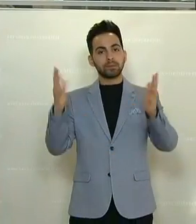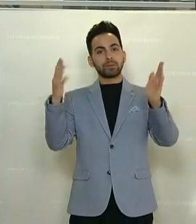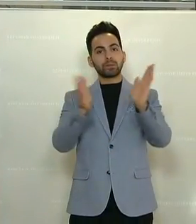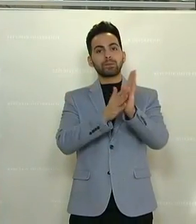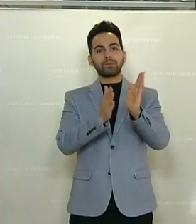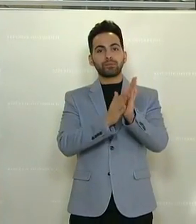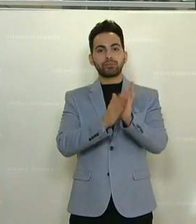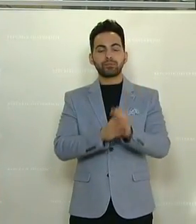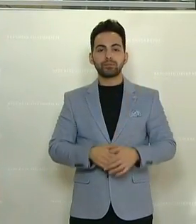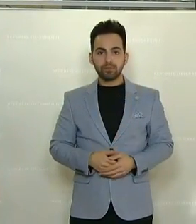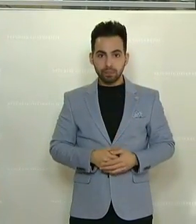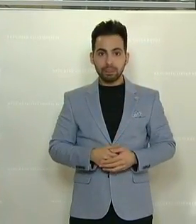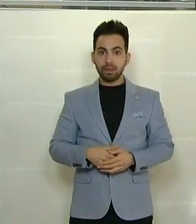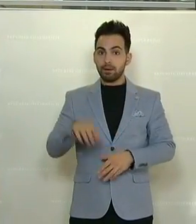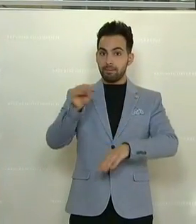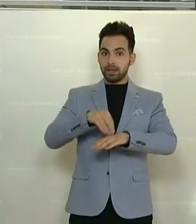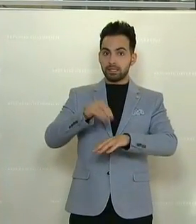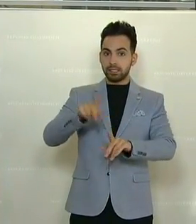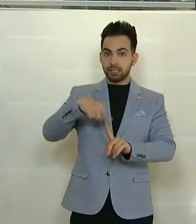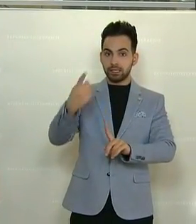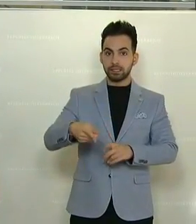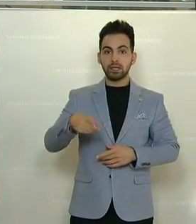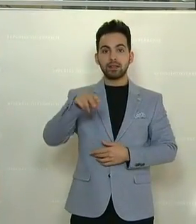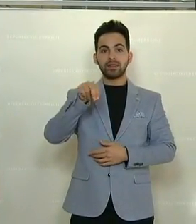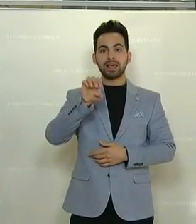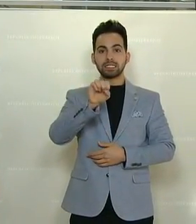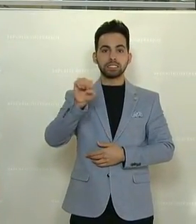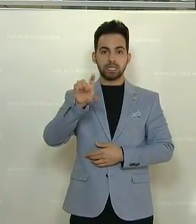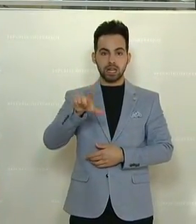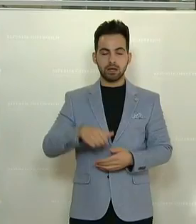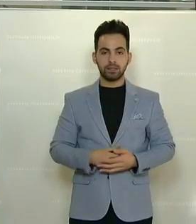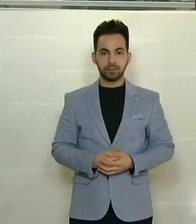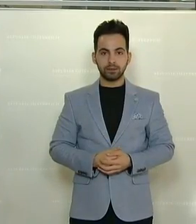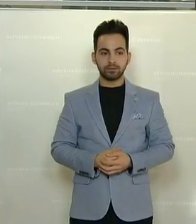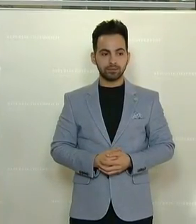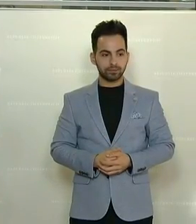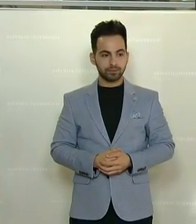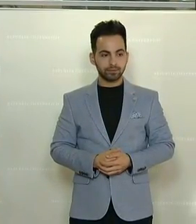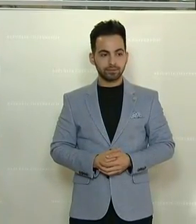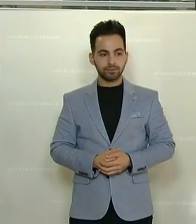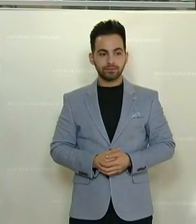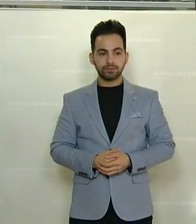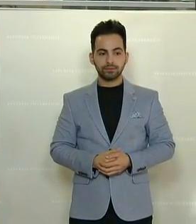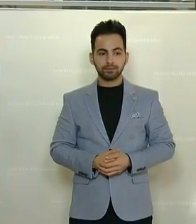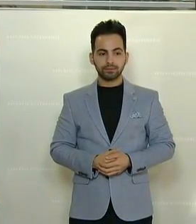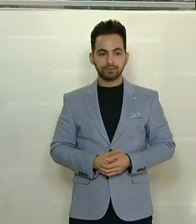der SPÖ. Die Reisebranche würde ohne üppige Förderungen dastehen, kritisiert er. Sie brauche aber Gewissheit und Planungssicherheit.